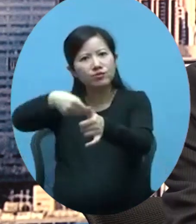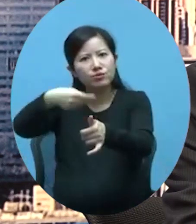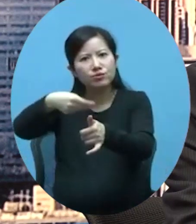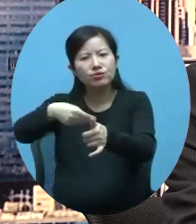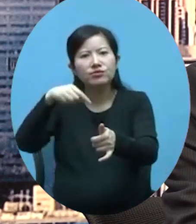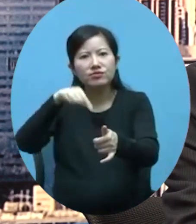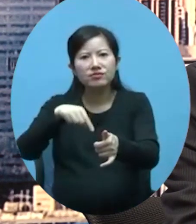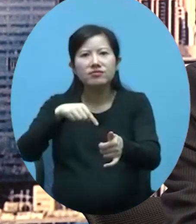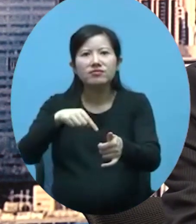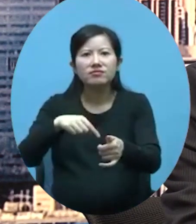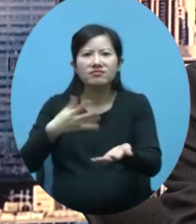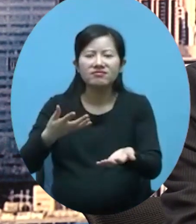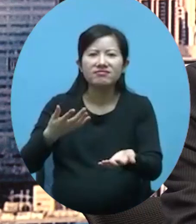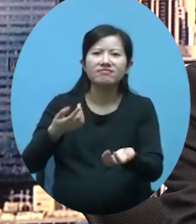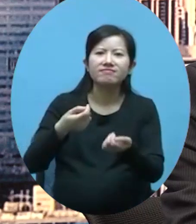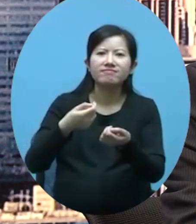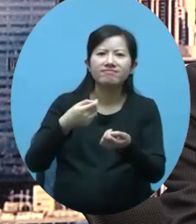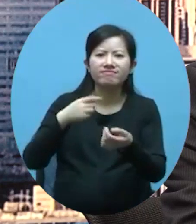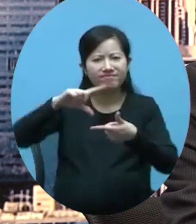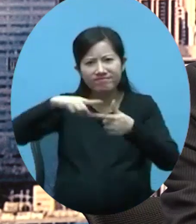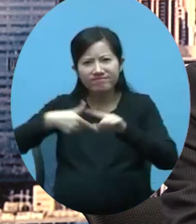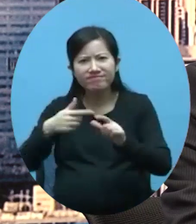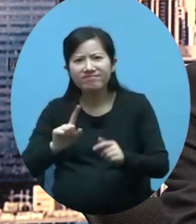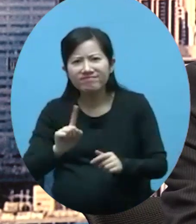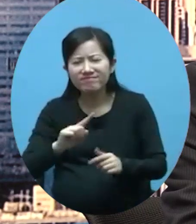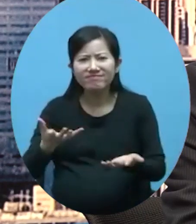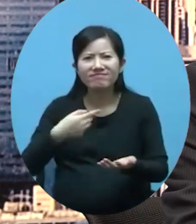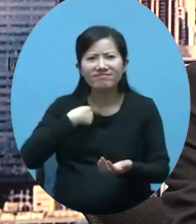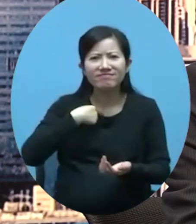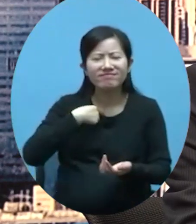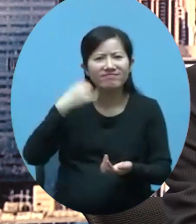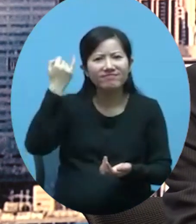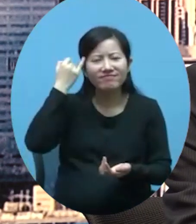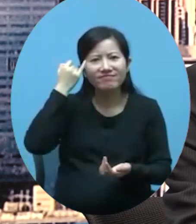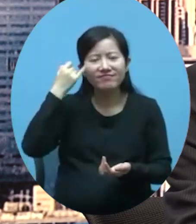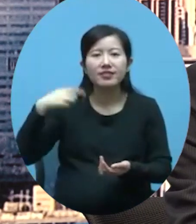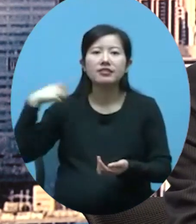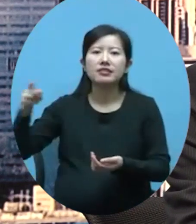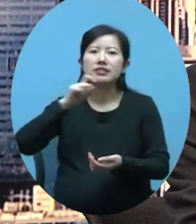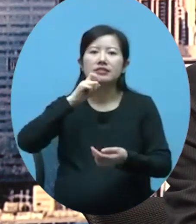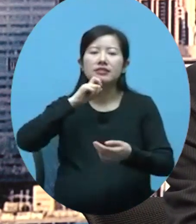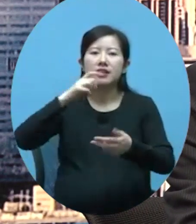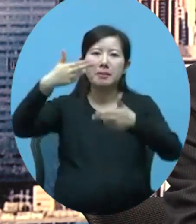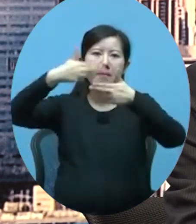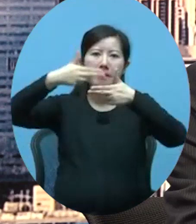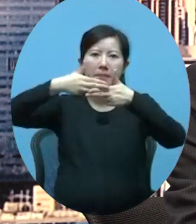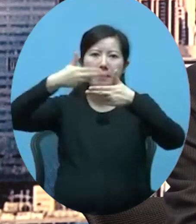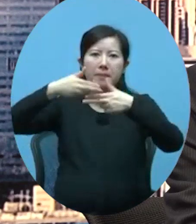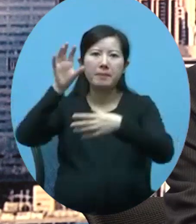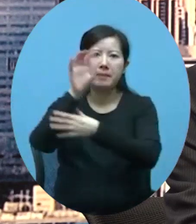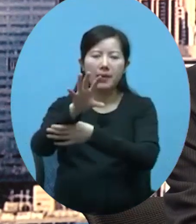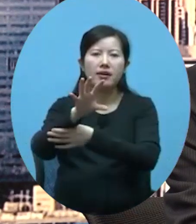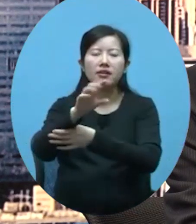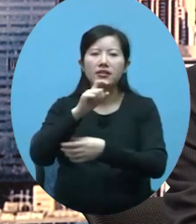聽完我說都覺得都很亂都不知道說什麼其實我們就已經拍了一條短片是的